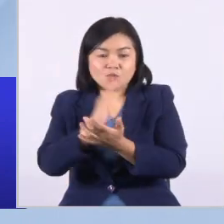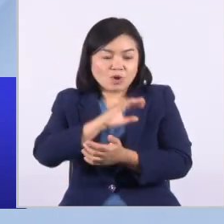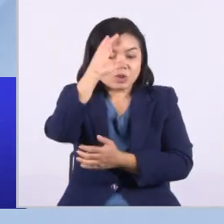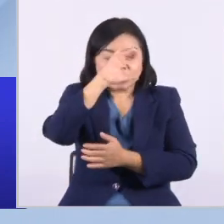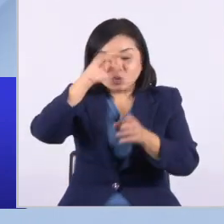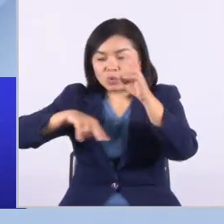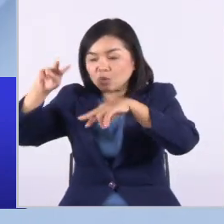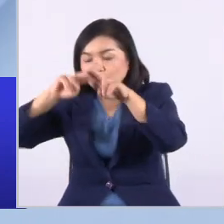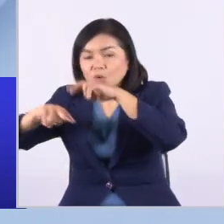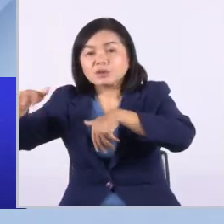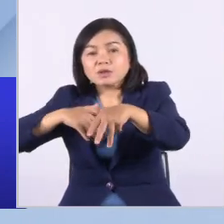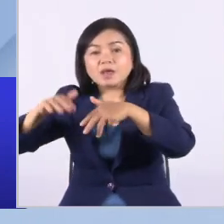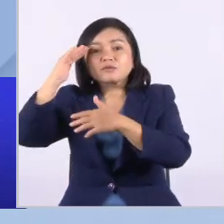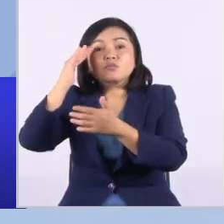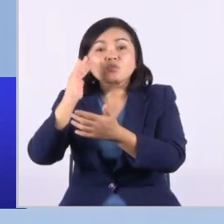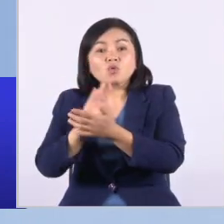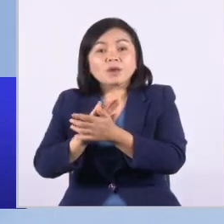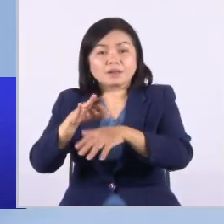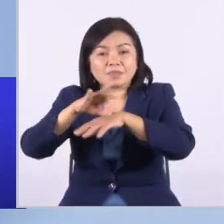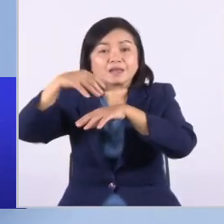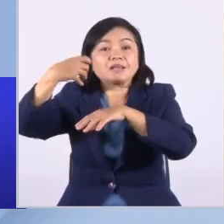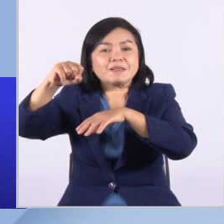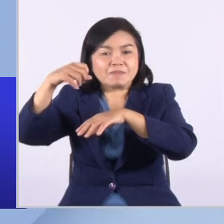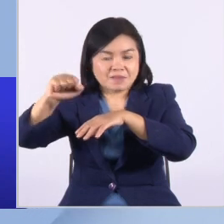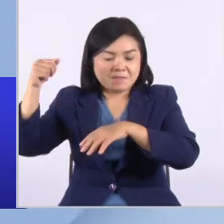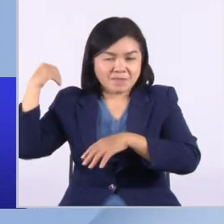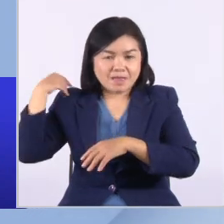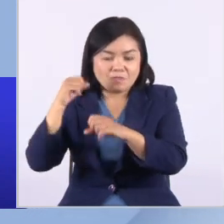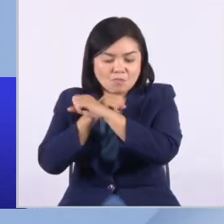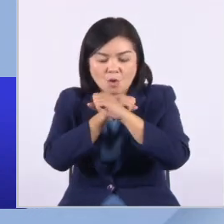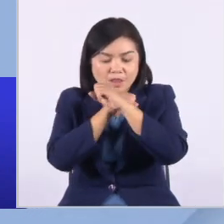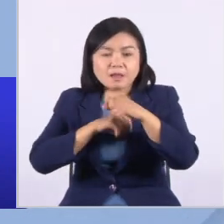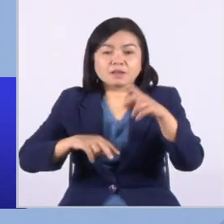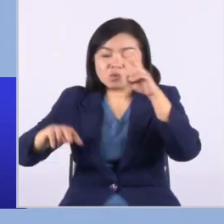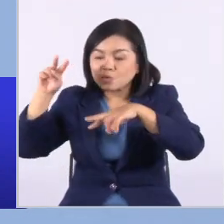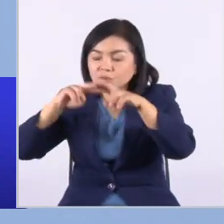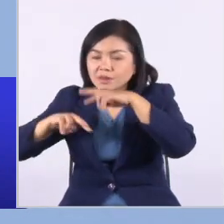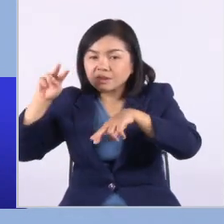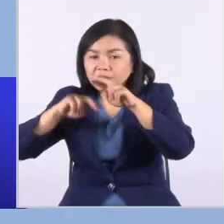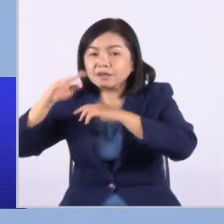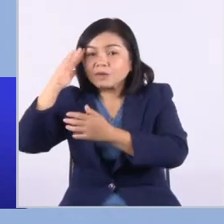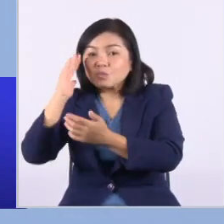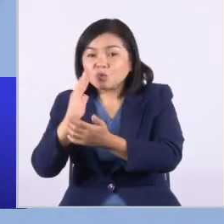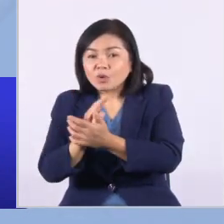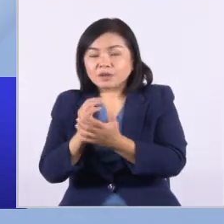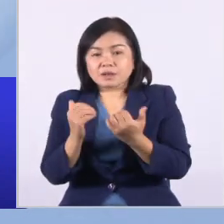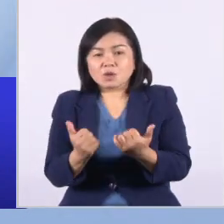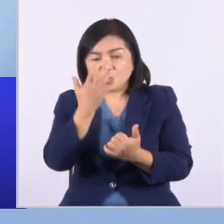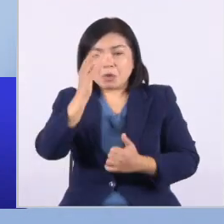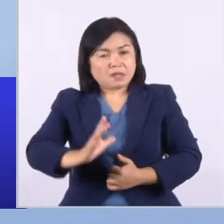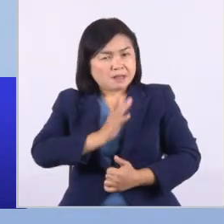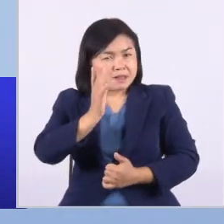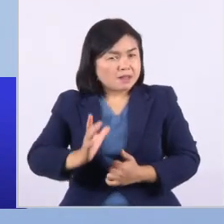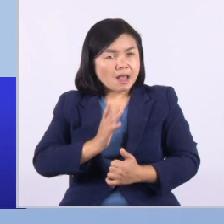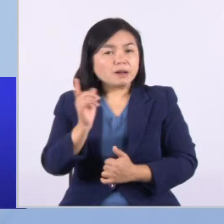และ10ตำรวจเอกทวัชชัยพิมพ์กินรีผบ.หมู่งานป้องกันและปราบปรามสภ.พุทธไทยสงฆ์นี่อ่านชื่อเต็มๆเพราะว่ายกย่อง